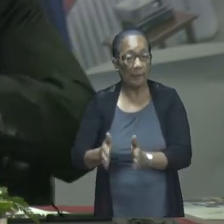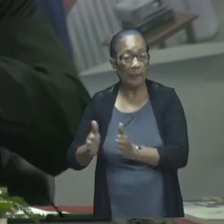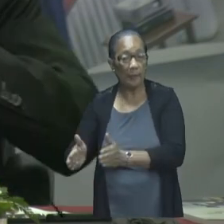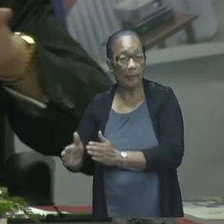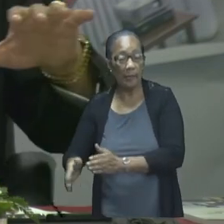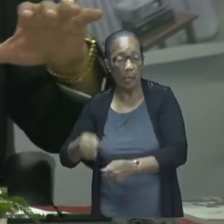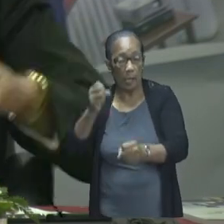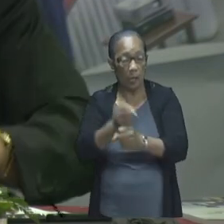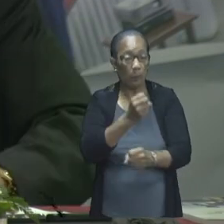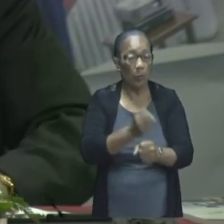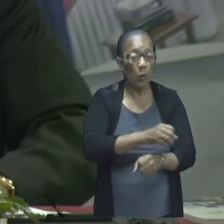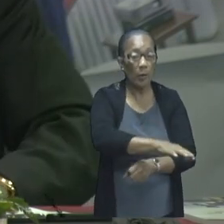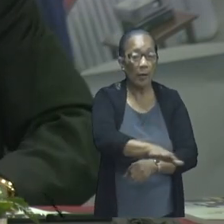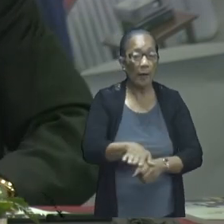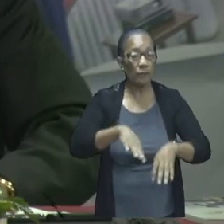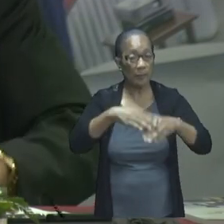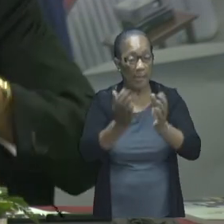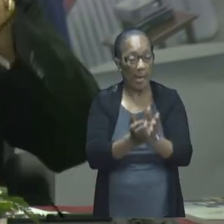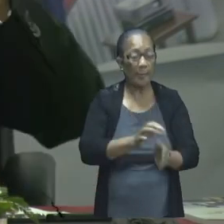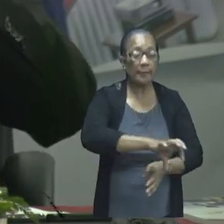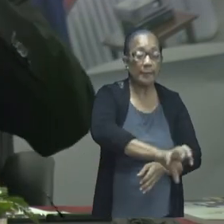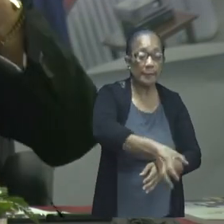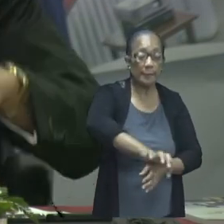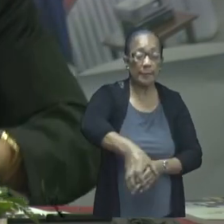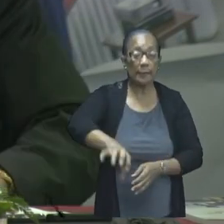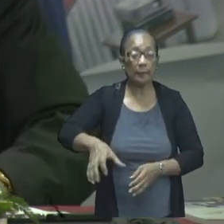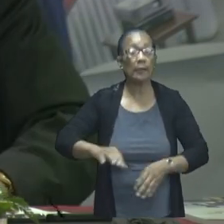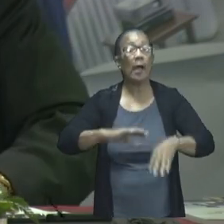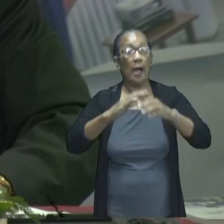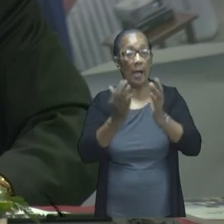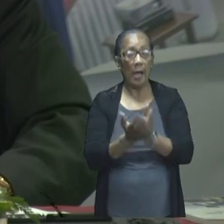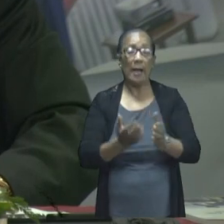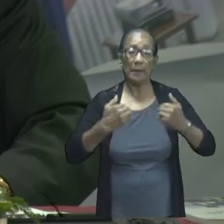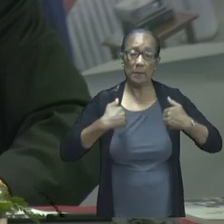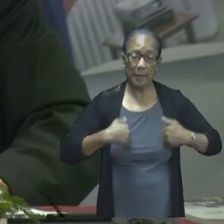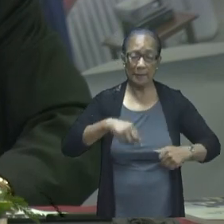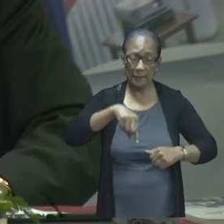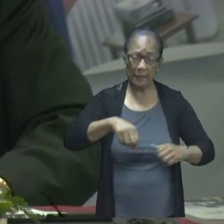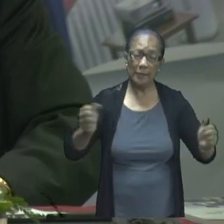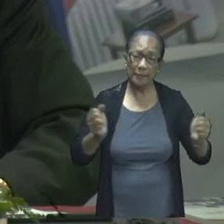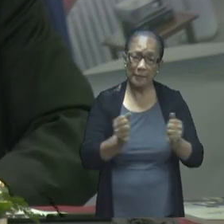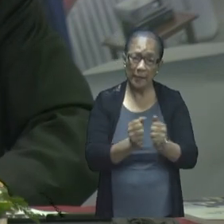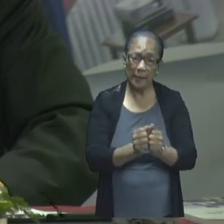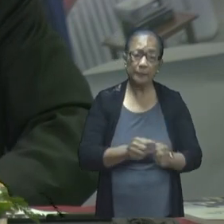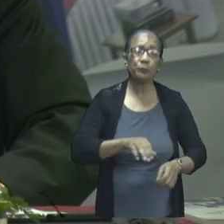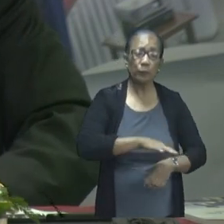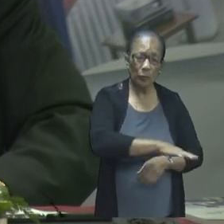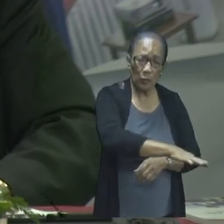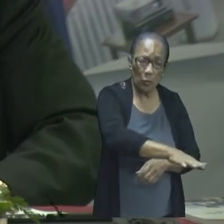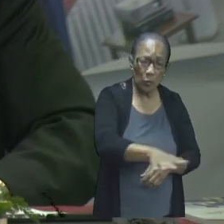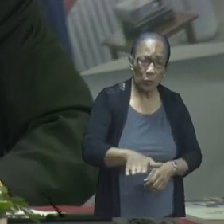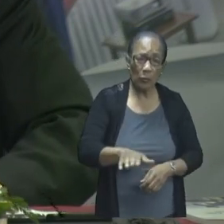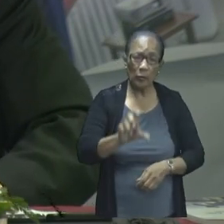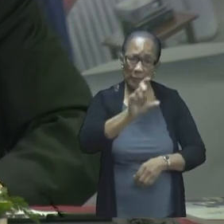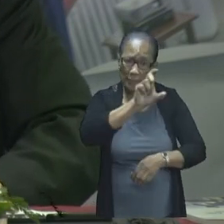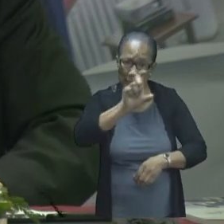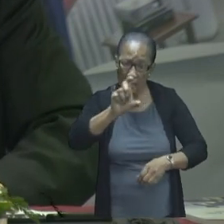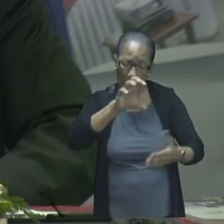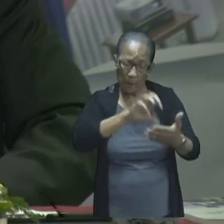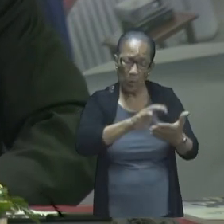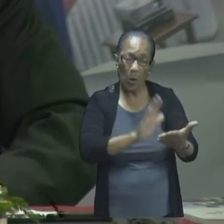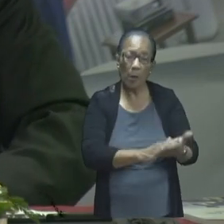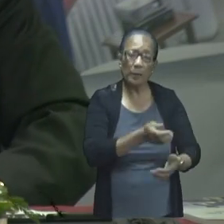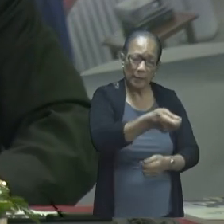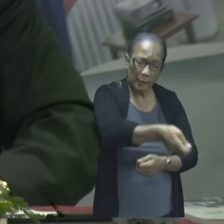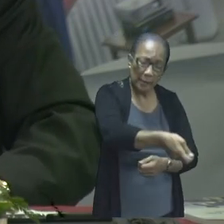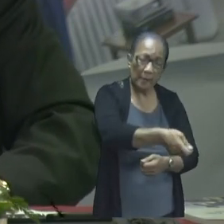meter en alle districten en al deze mensen gaan of dit jaar hun grond in gewoon titel krijgen daarna